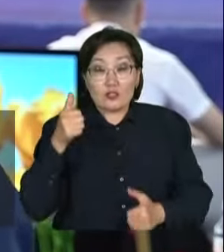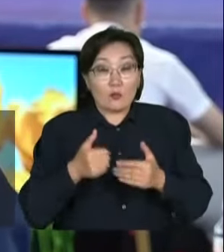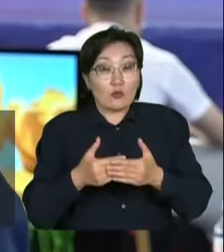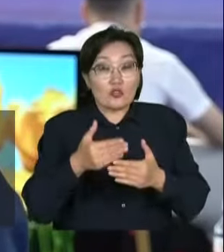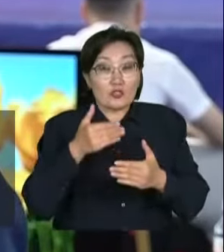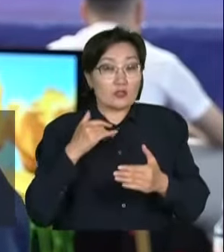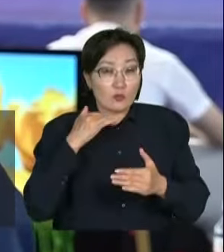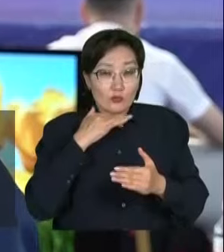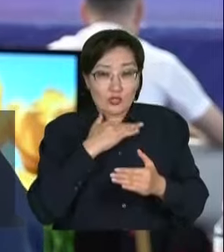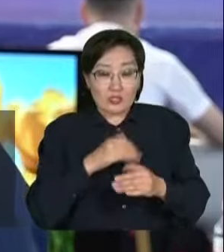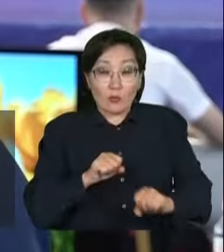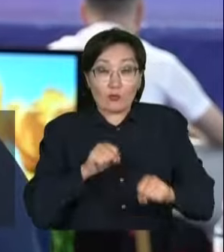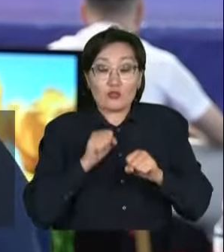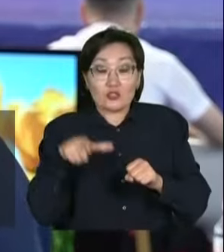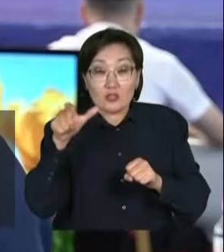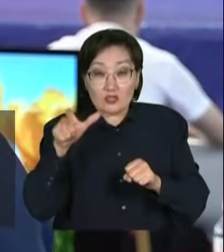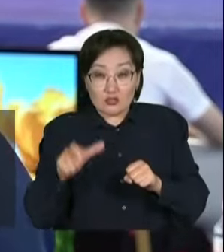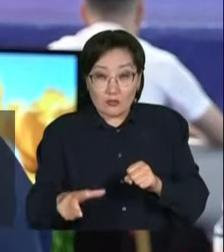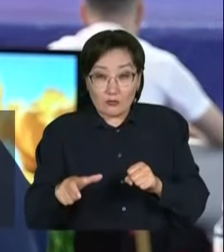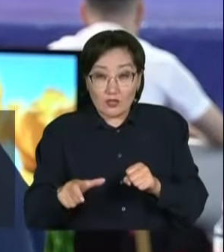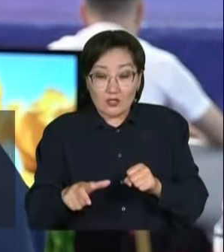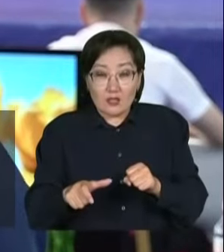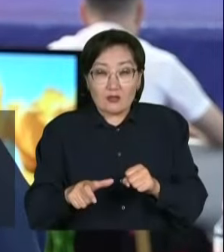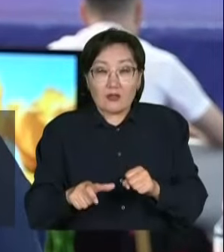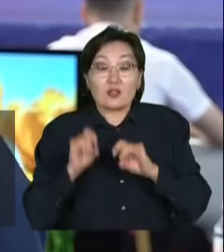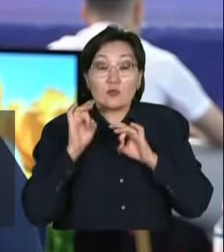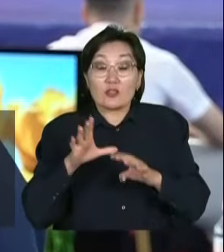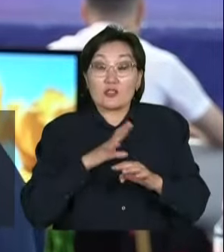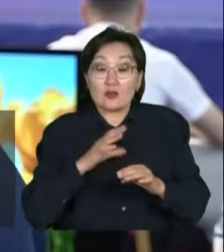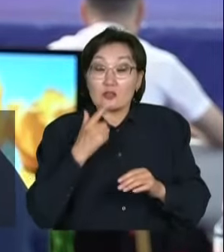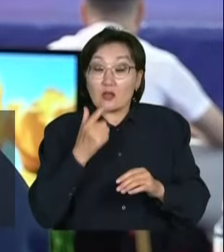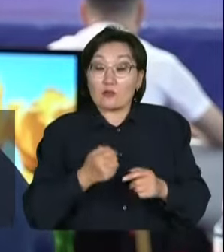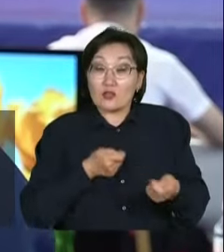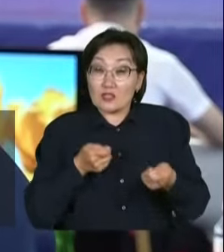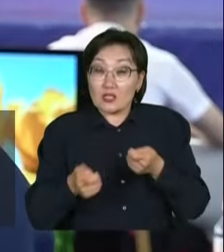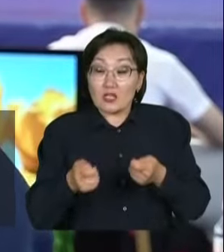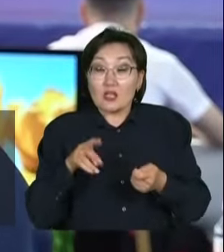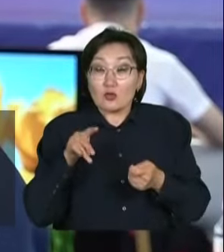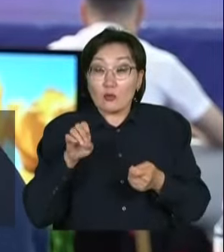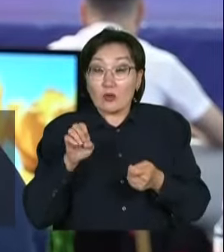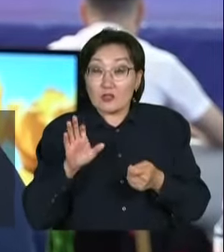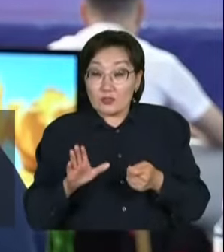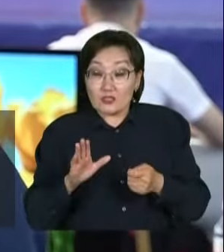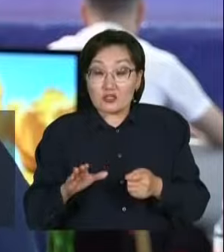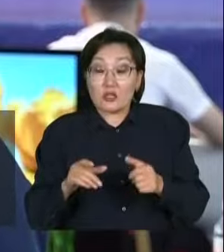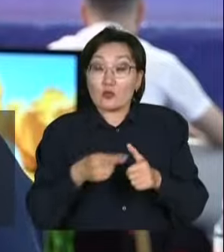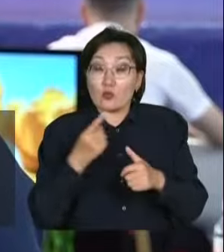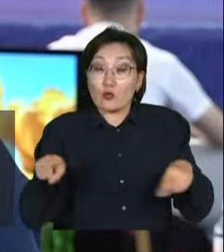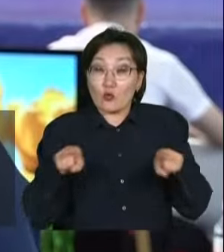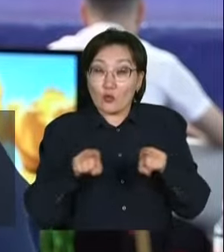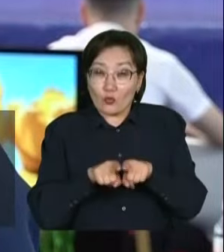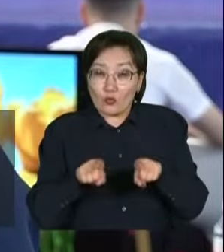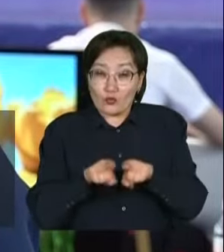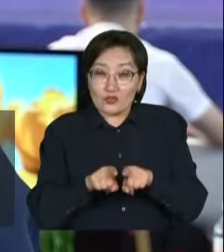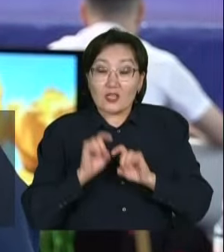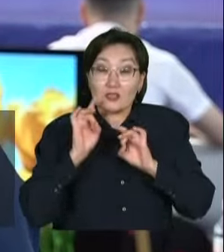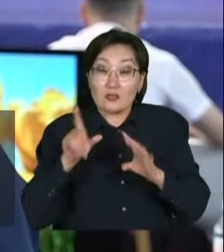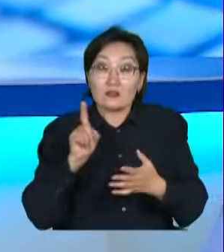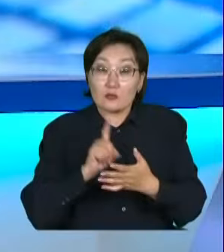де көптеген боксшының жұлдызын жаққан еді. Атаңызға айналған әскери қолбасшы Сағадат Нұрмағамбетовтің есімі осылай дәріптеле беруі